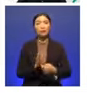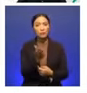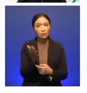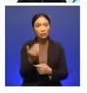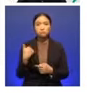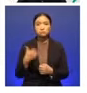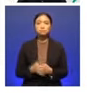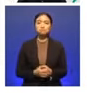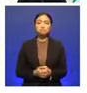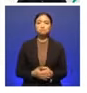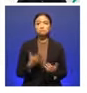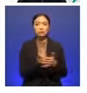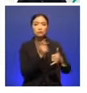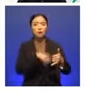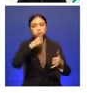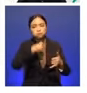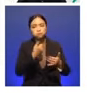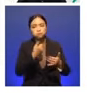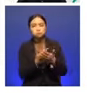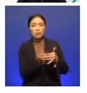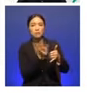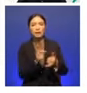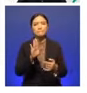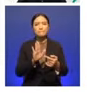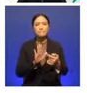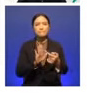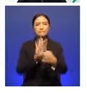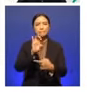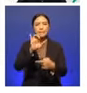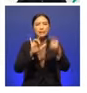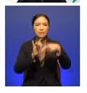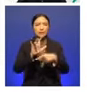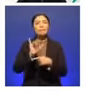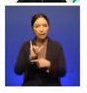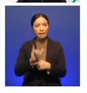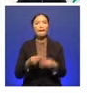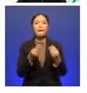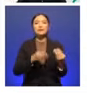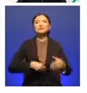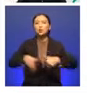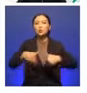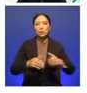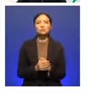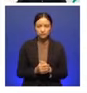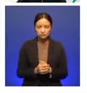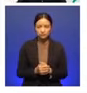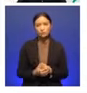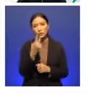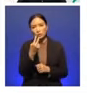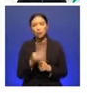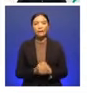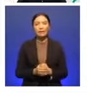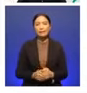การพัฒนาเบี้ยยังชีพผู้สูงอายุนะครับให้เป็นระบบบำนาญประชาชนบำนาญทั่วหน้านะครับโดยใช้เกณฑ์เส้นความยากจนเฉลี่ยของประเทศน